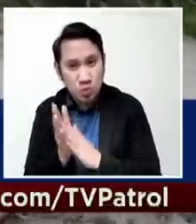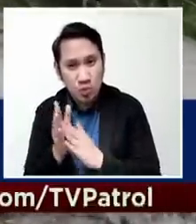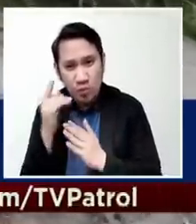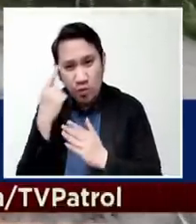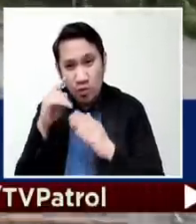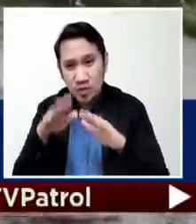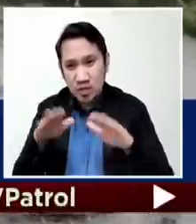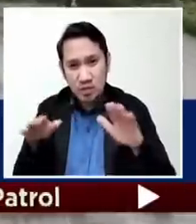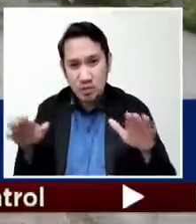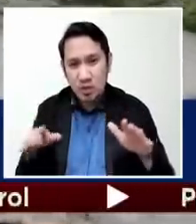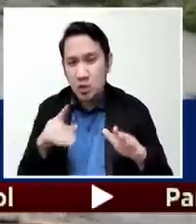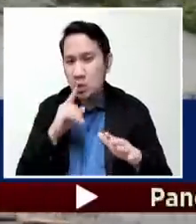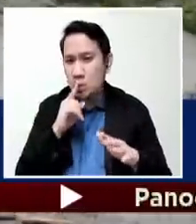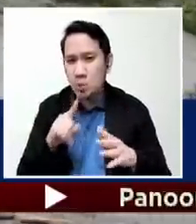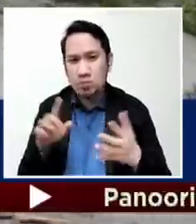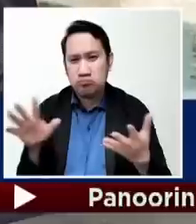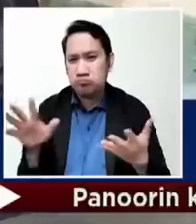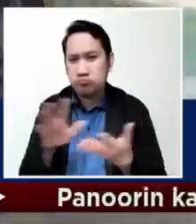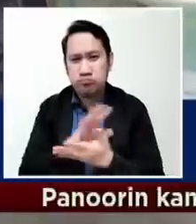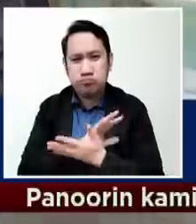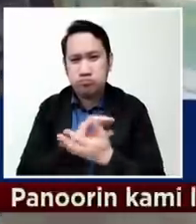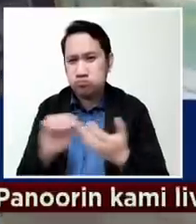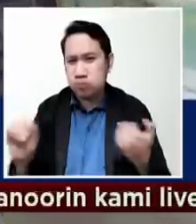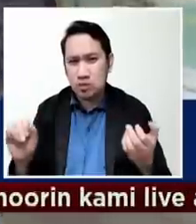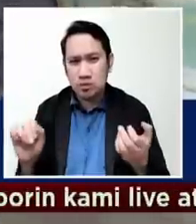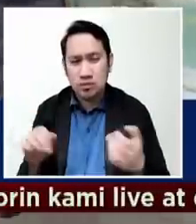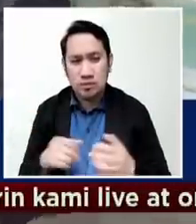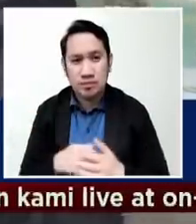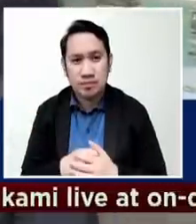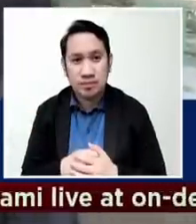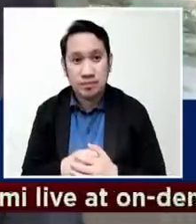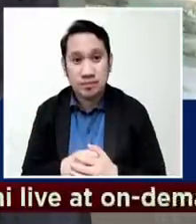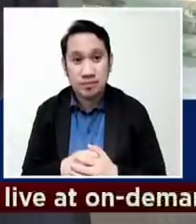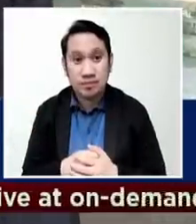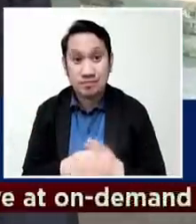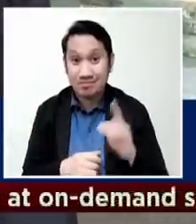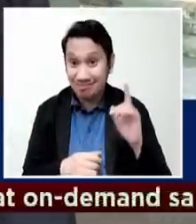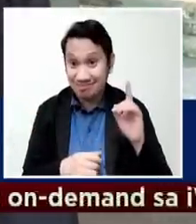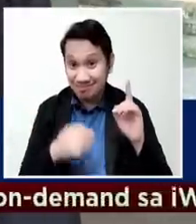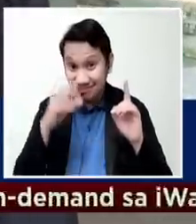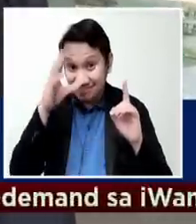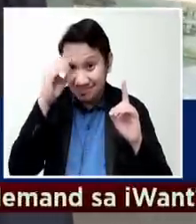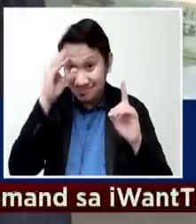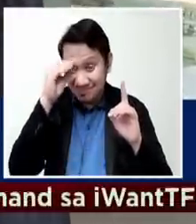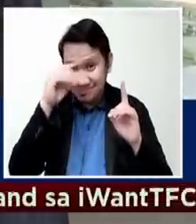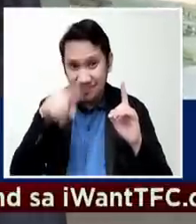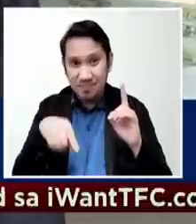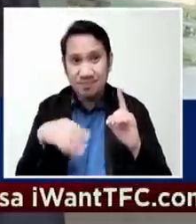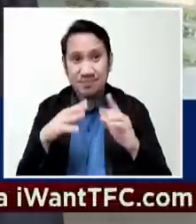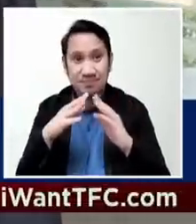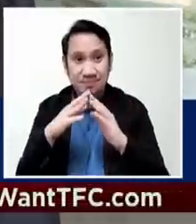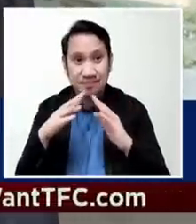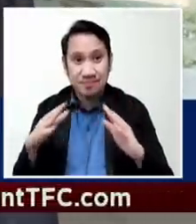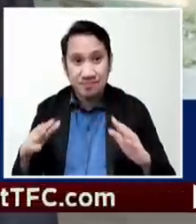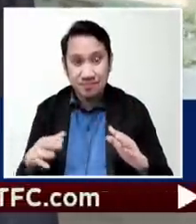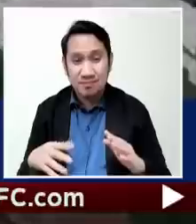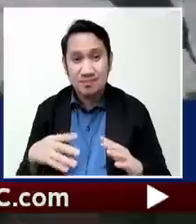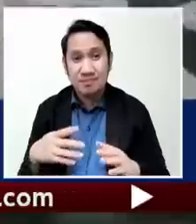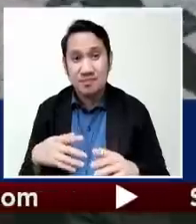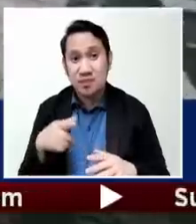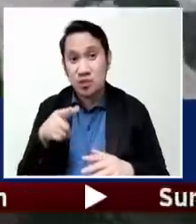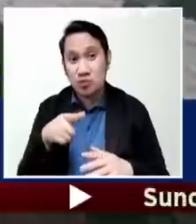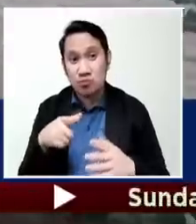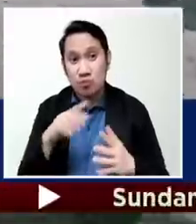na mapakinabangan sa ngayon. Ang bahay ni Mang Nori, kanyang kapatid at anak ang tatlo sa mga bahay na nilamon ng